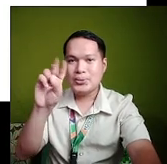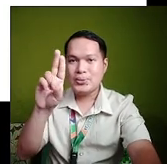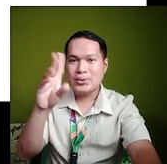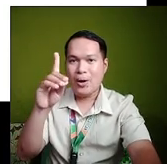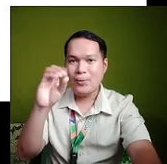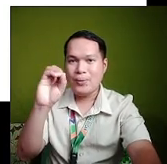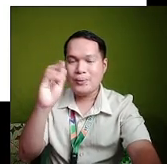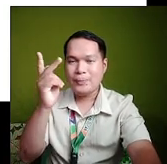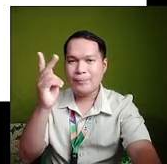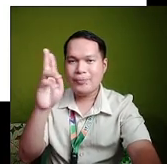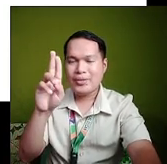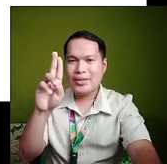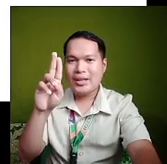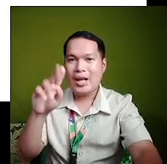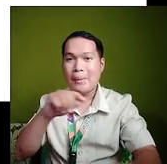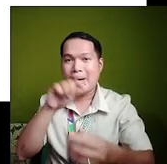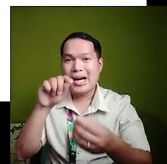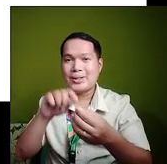Sudoku.